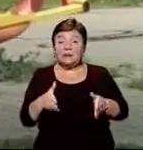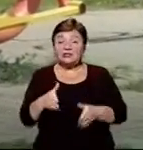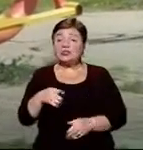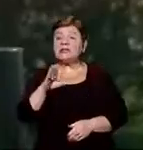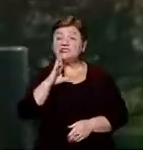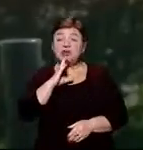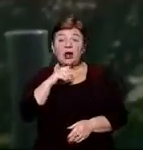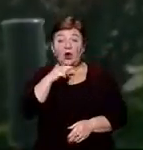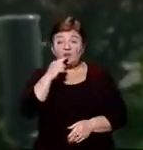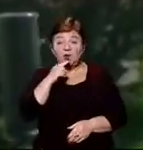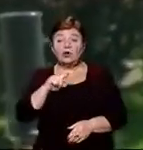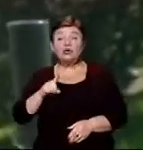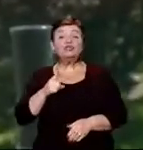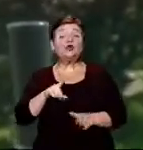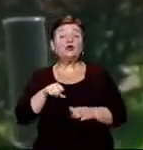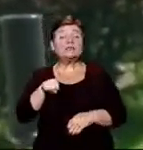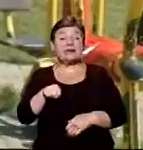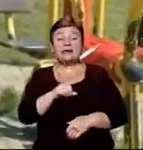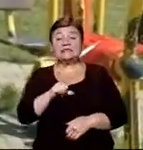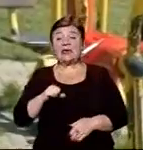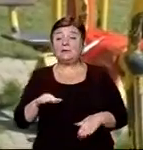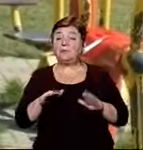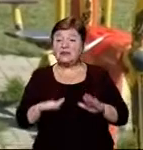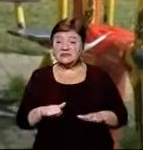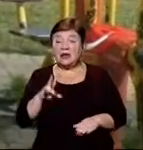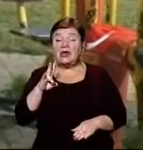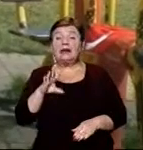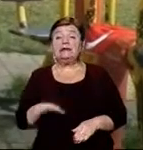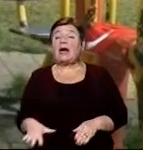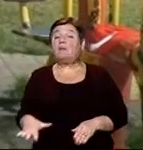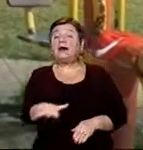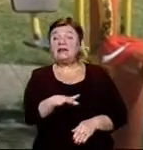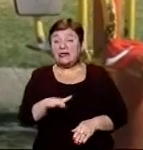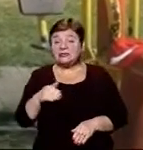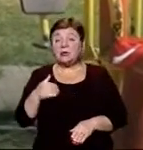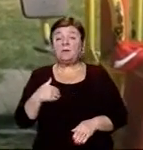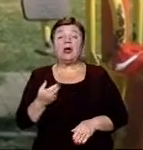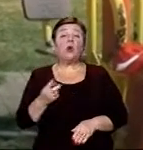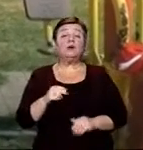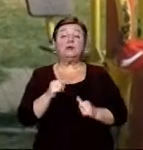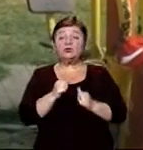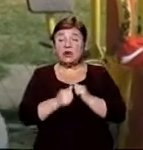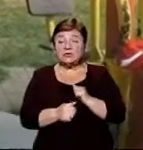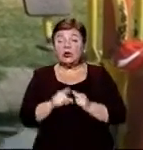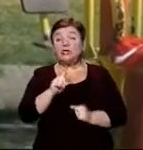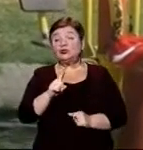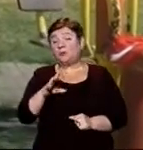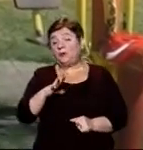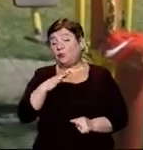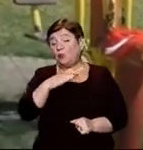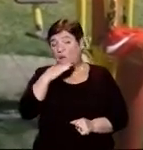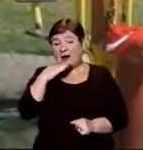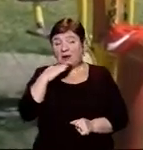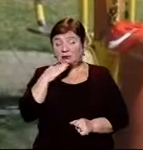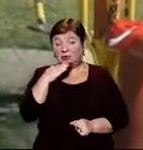Жінка пояснює, чому обрали саме це місце. На майданчик ми ходимо часто, але так, щоб не було багато дітей. Максимум